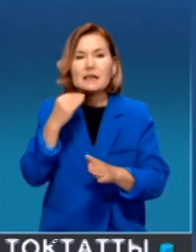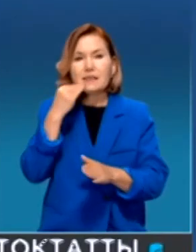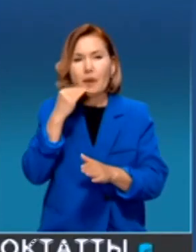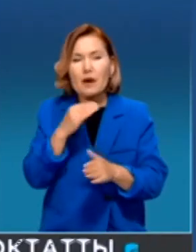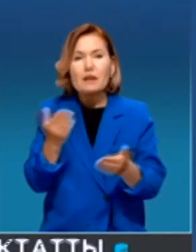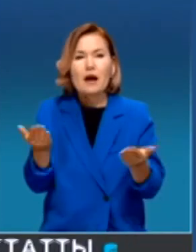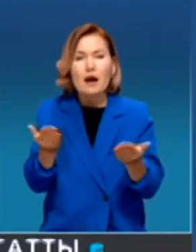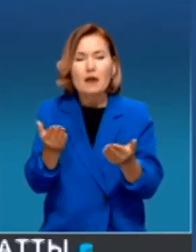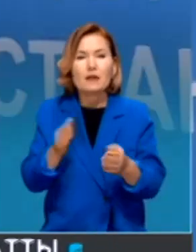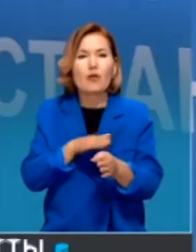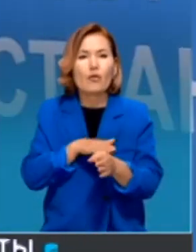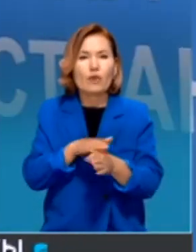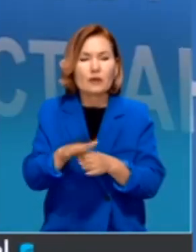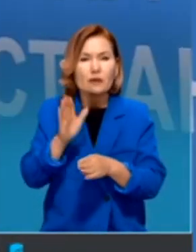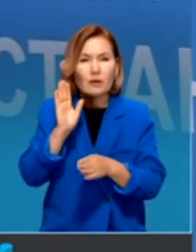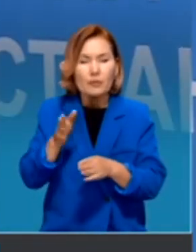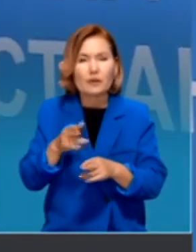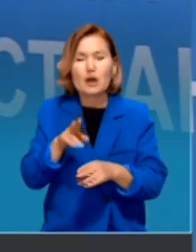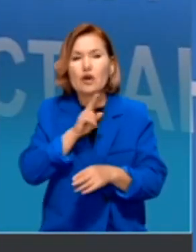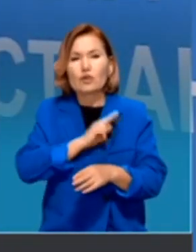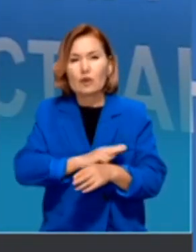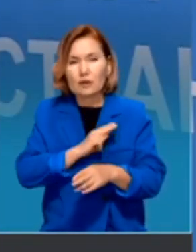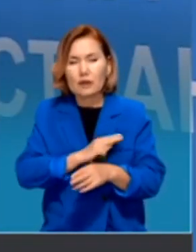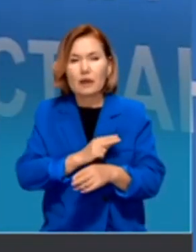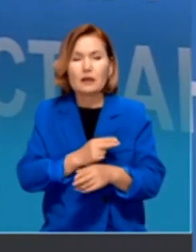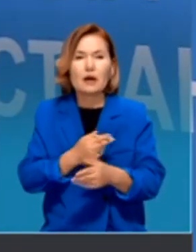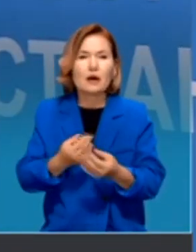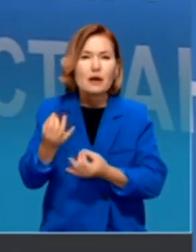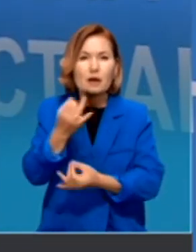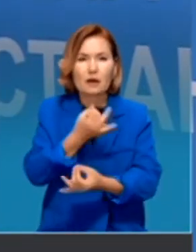қалай орындаймыз. Соның жолдарын және де